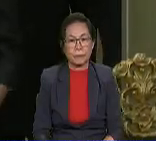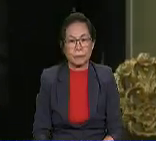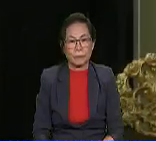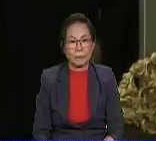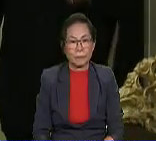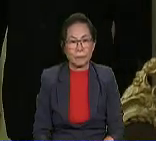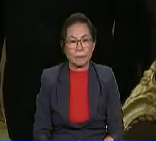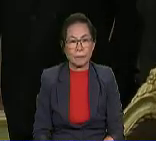a